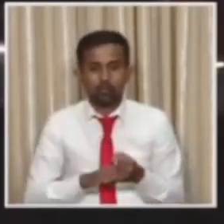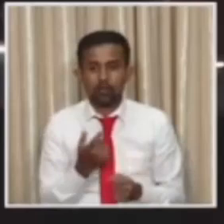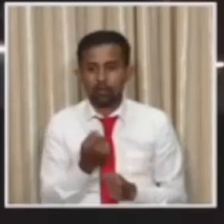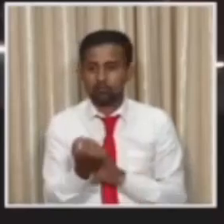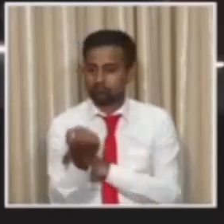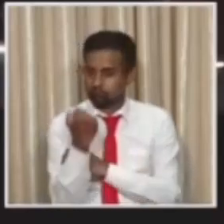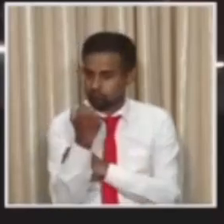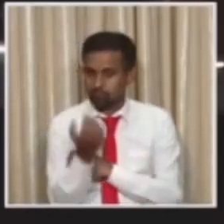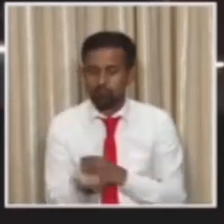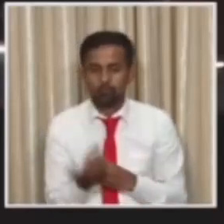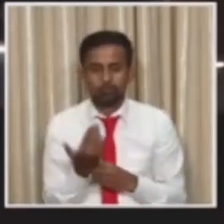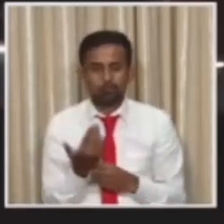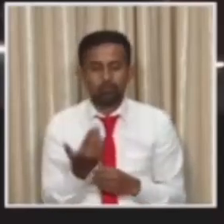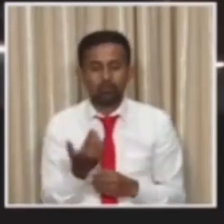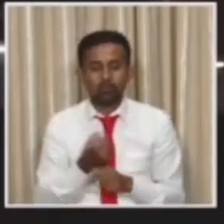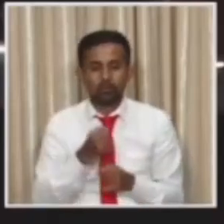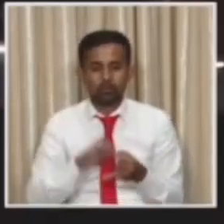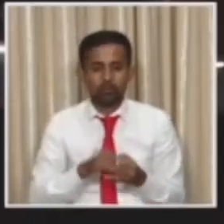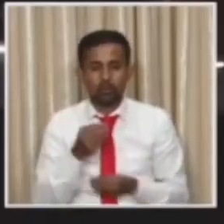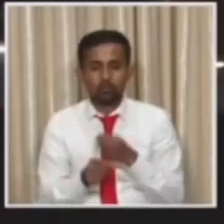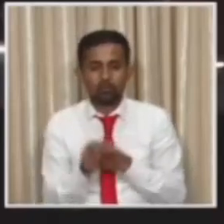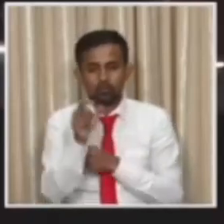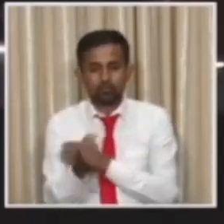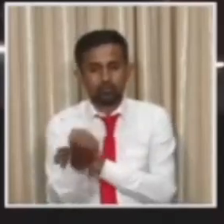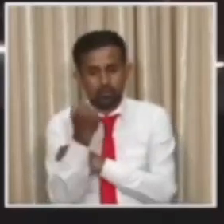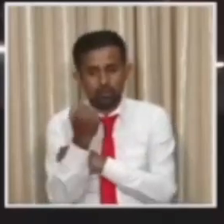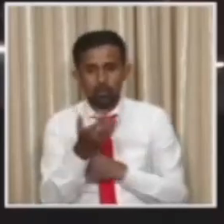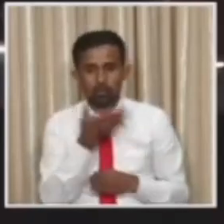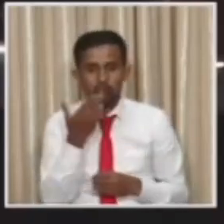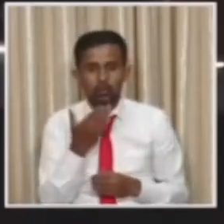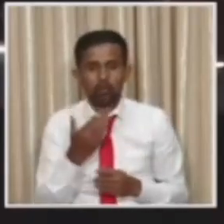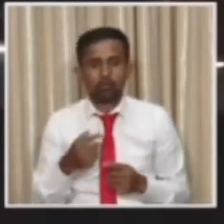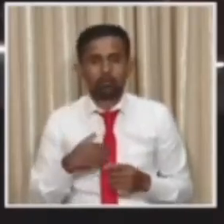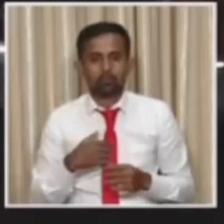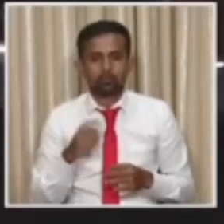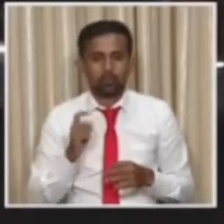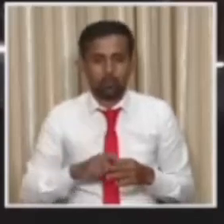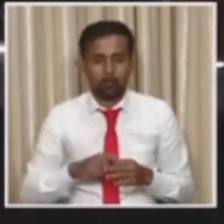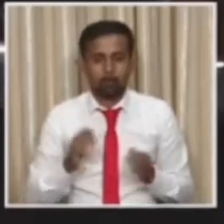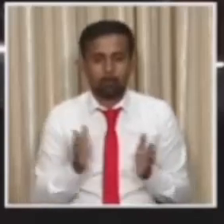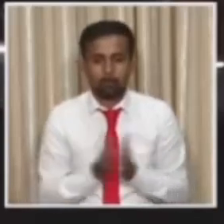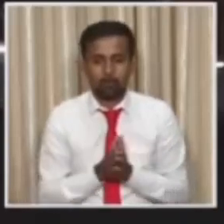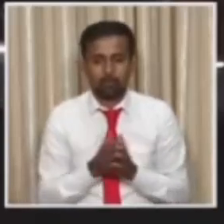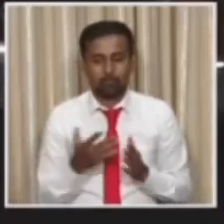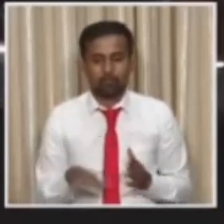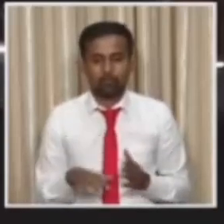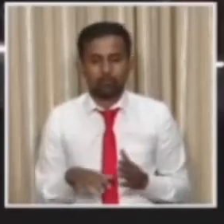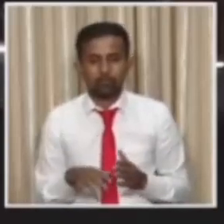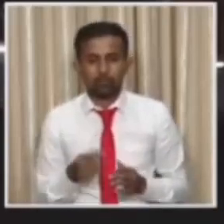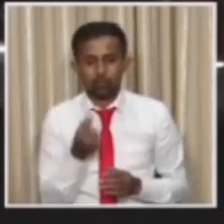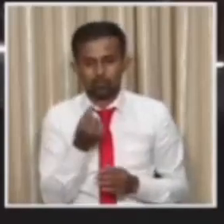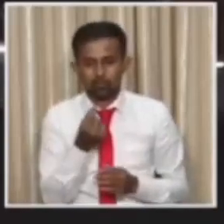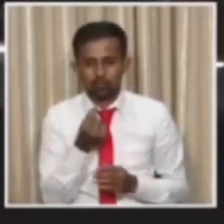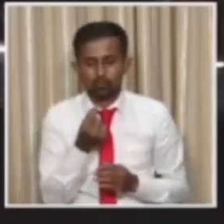වෙනවා. ගමේ ඒ හදන කර්මාන්තකරුවා ශක්තිමත් කරන්න පුළුවන්. අපිට දැන් තිබ්බ ප්‍රශ්නෙත් එක්ක බැංකුවල ප්‍රශ්නයක් තිබ්බා. මේකෙනුත් දැන් ටිකක්